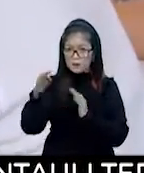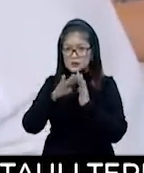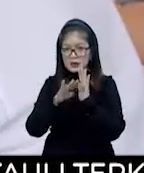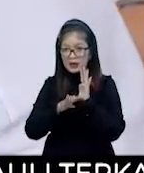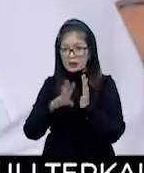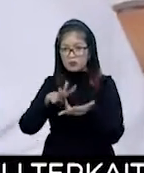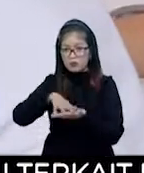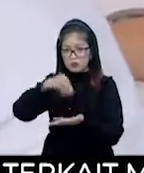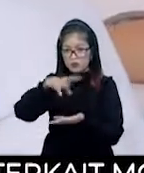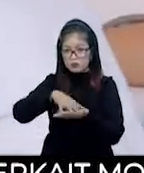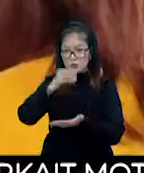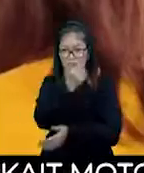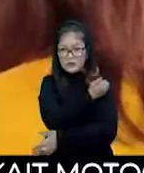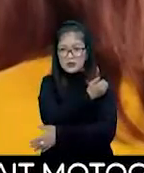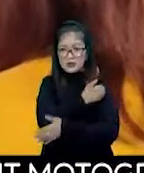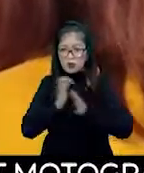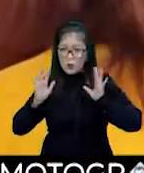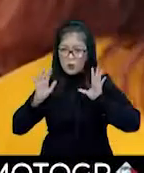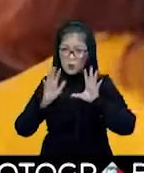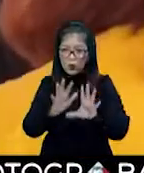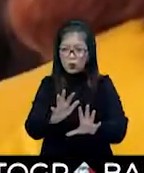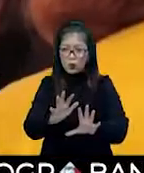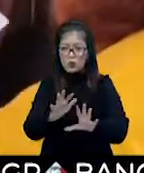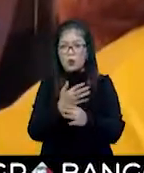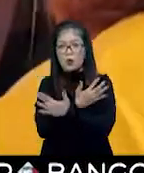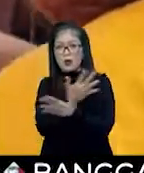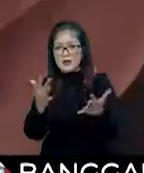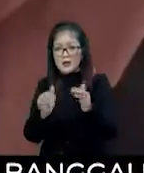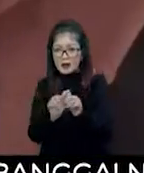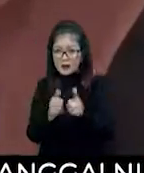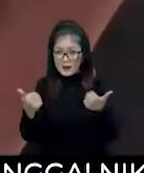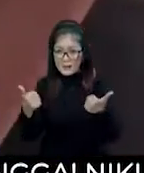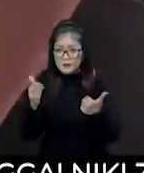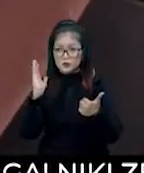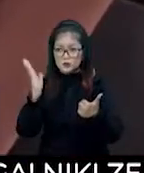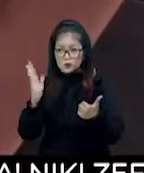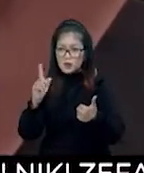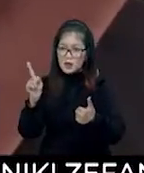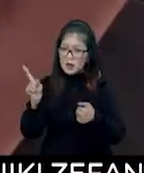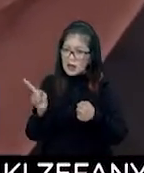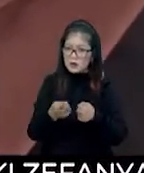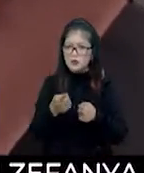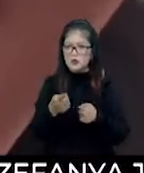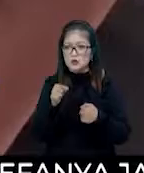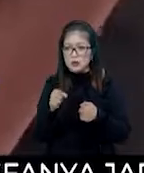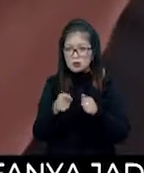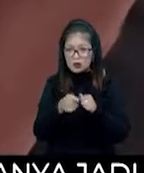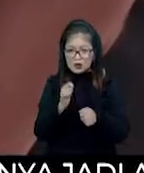sentra-sentra vaksinasi. Untuk warga yang telah lengkap dosis vaksinasi tidak perlu lagi melampirkan tes negatif